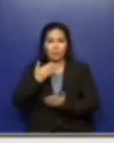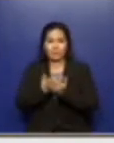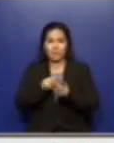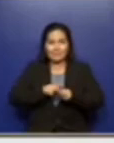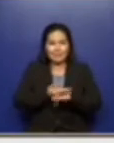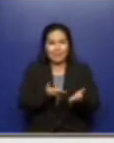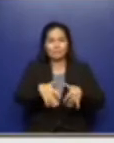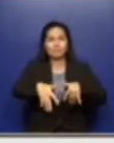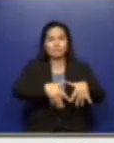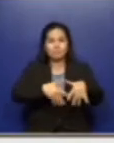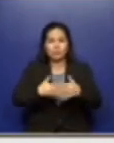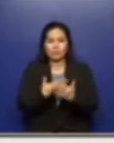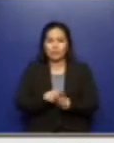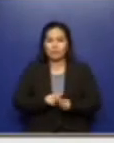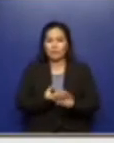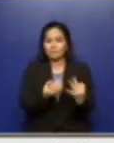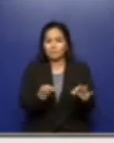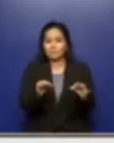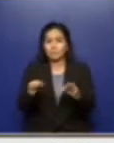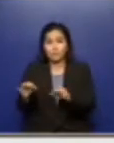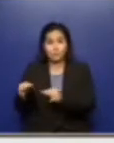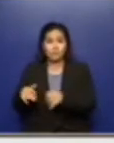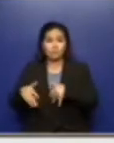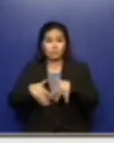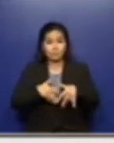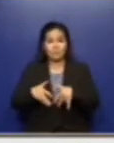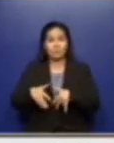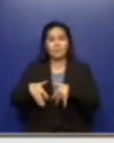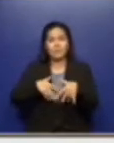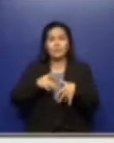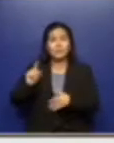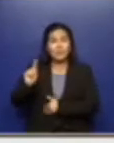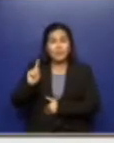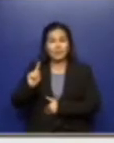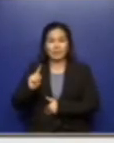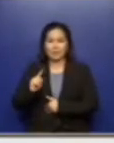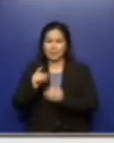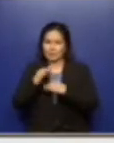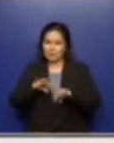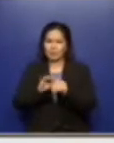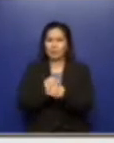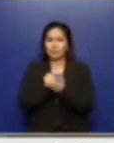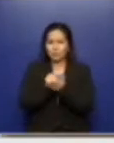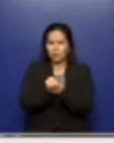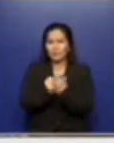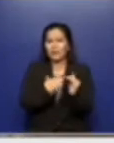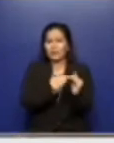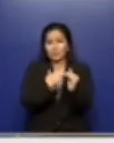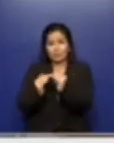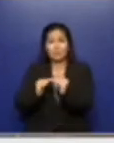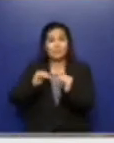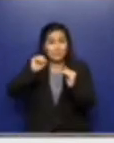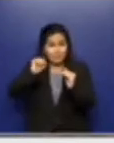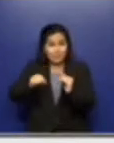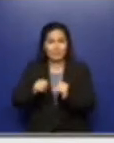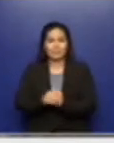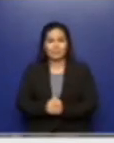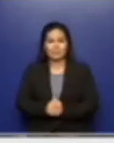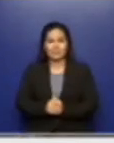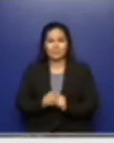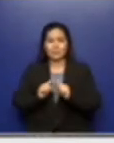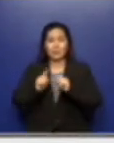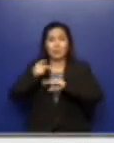าชนแน่นอนที่สุดครับประชาชนของประเทศต้องได้รับความเยียวยาอย่างเสมอภาคกันท่านประธาน